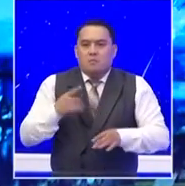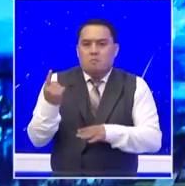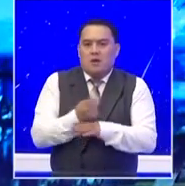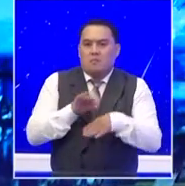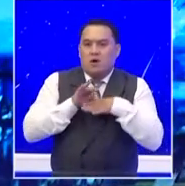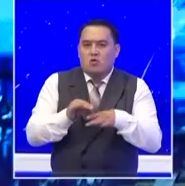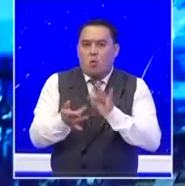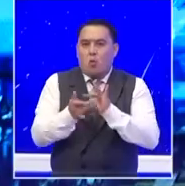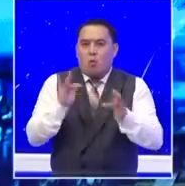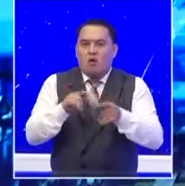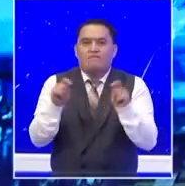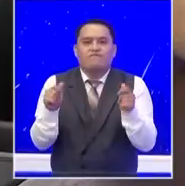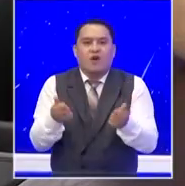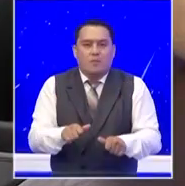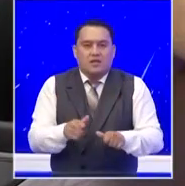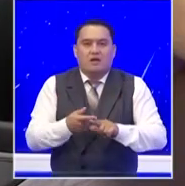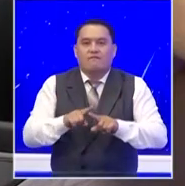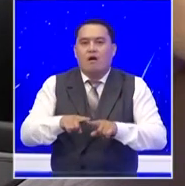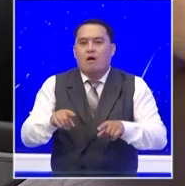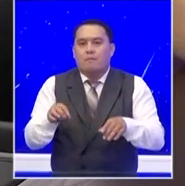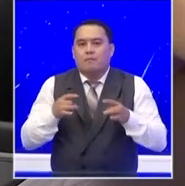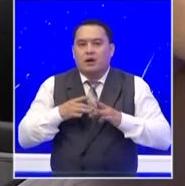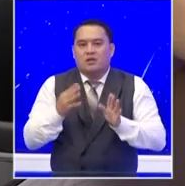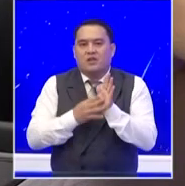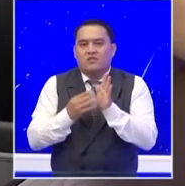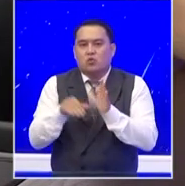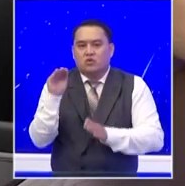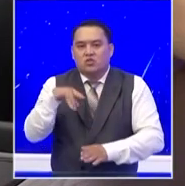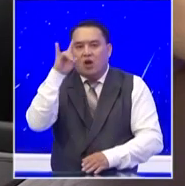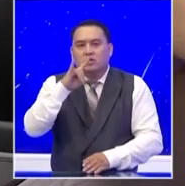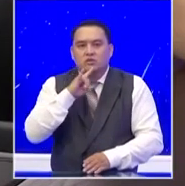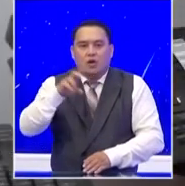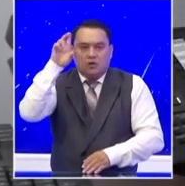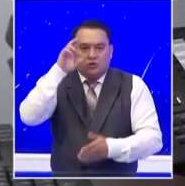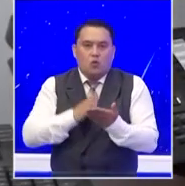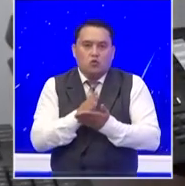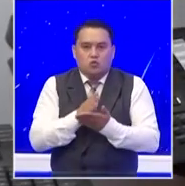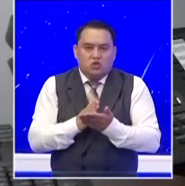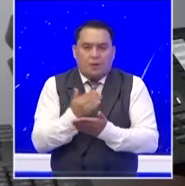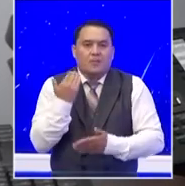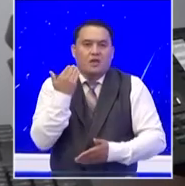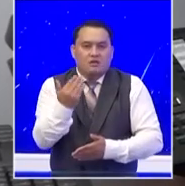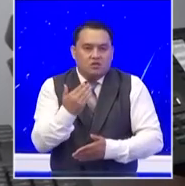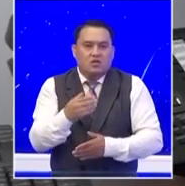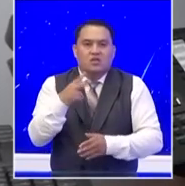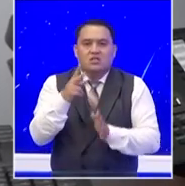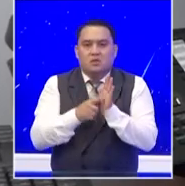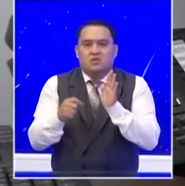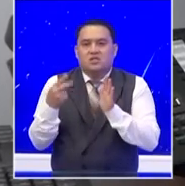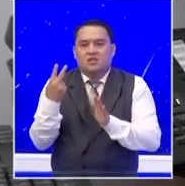впервые проходит в онлайн-формате. По всей стране отмечают более 90 тысяч казахстанских госслужащих, в их числе